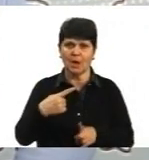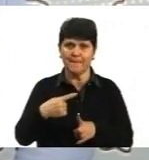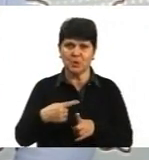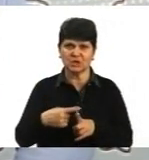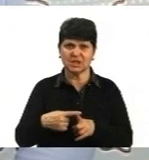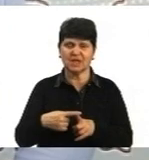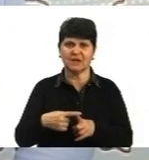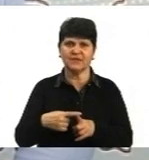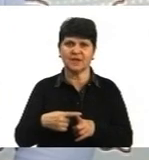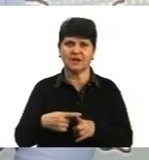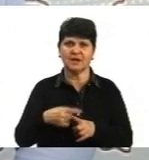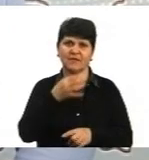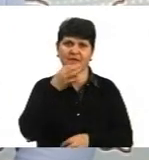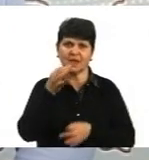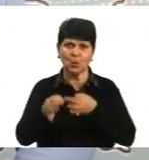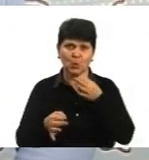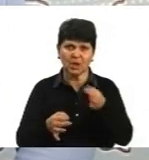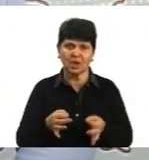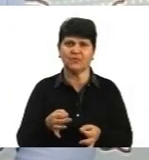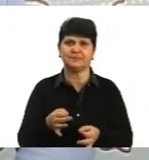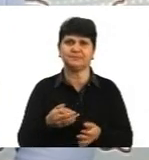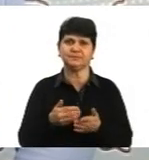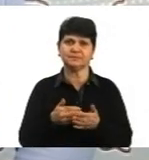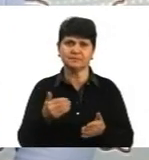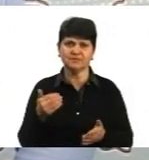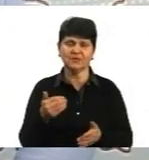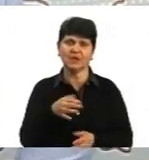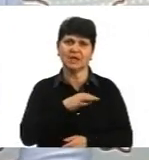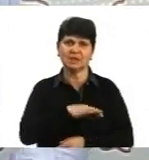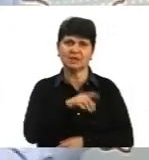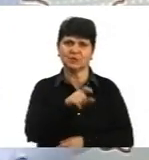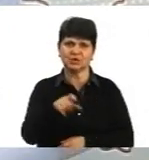позитивних відгуків від, скажімо,